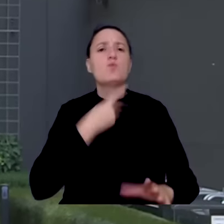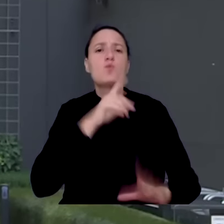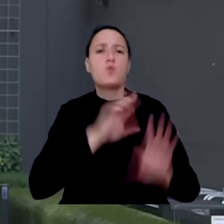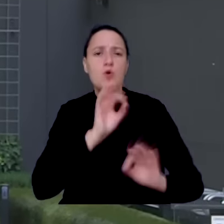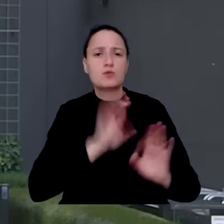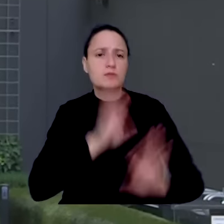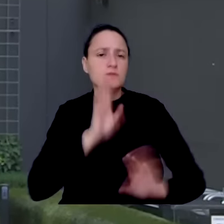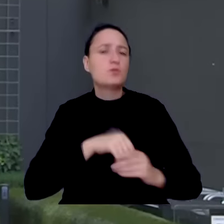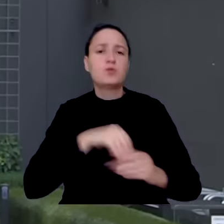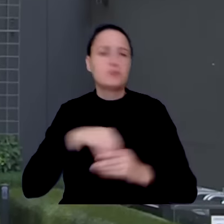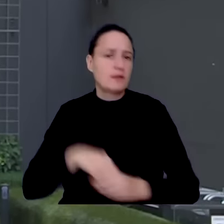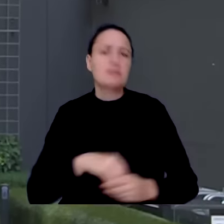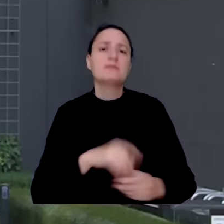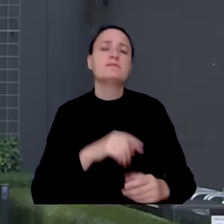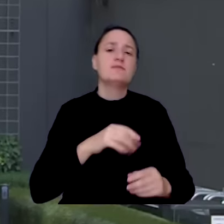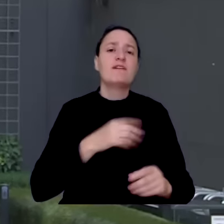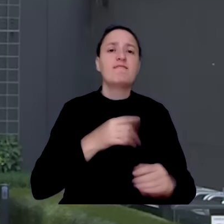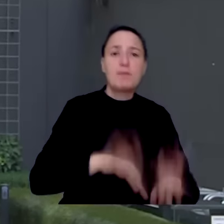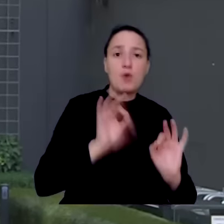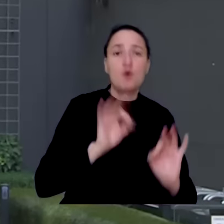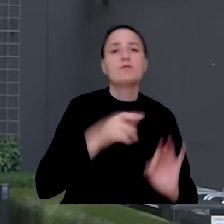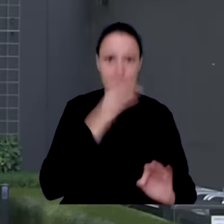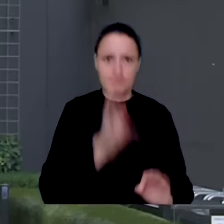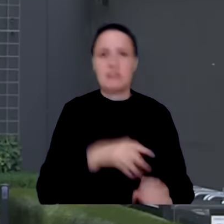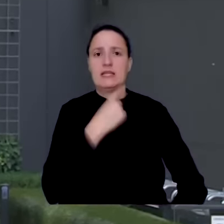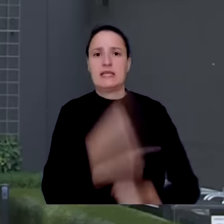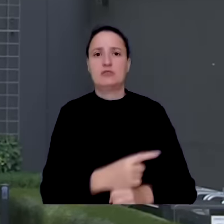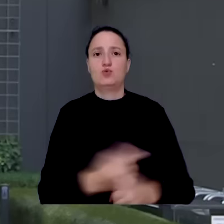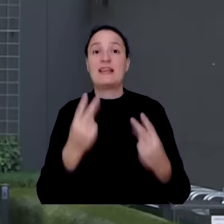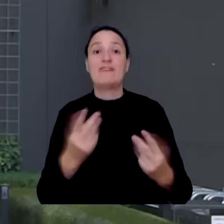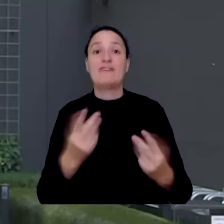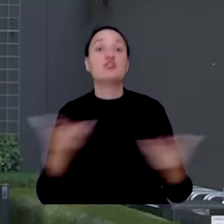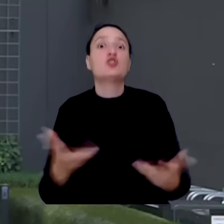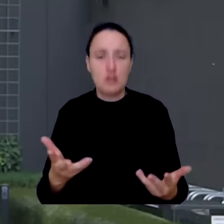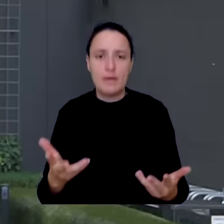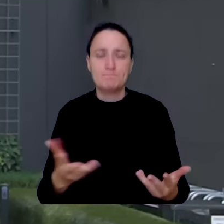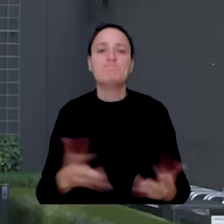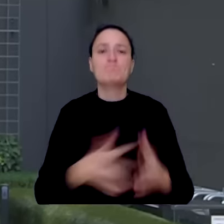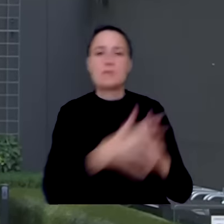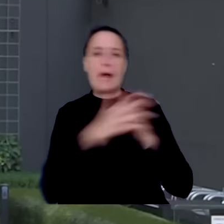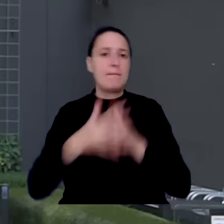każdego państwa na świecie, zdecyduje się w jednym z czterech stanów,